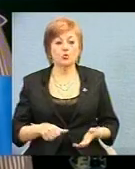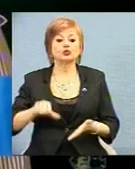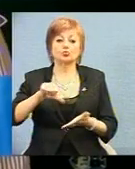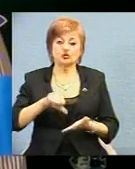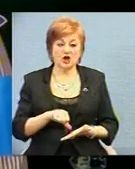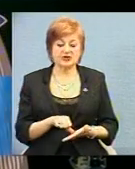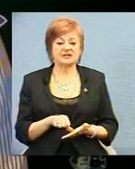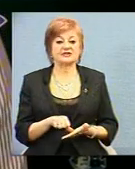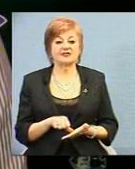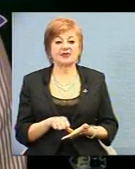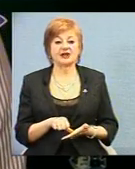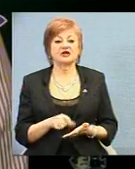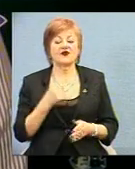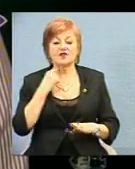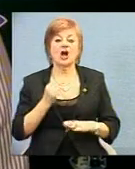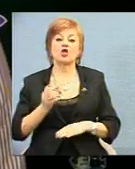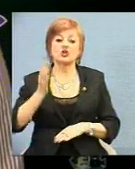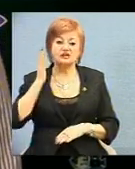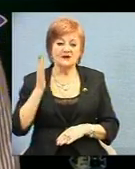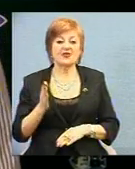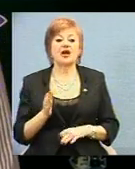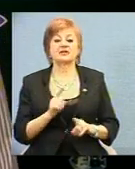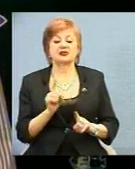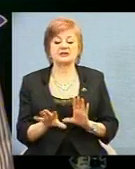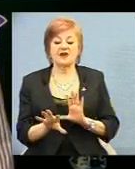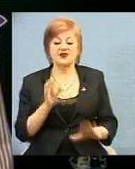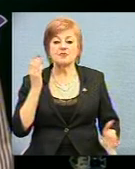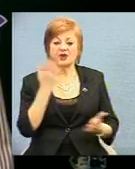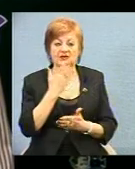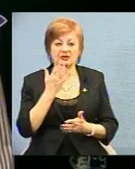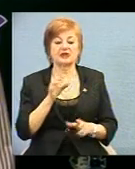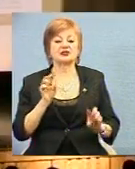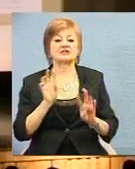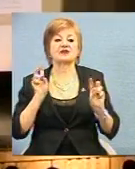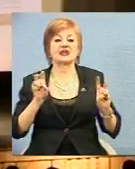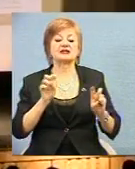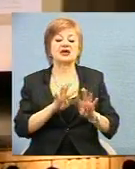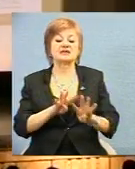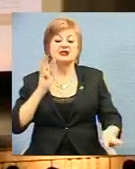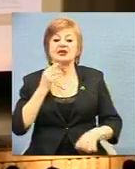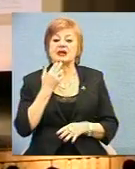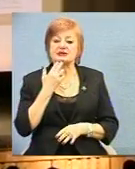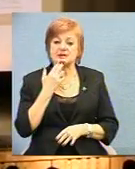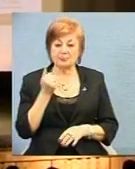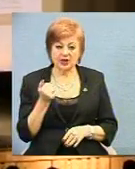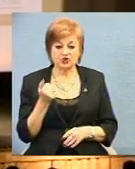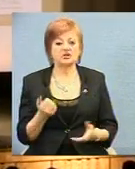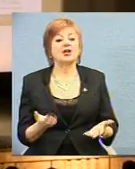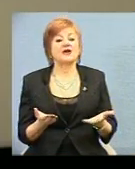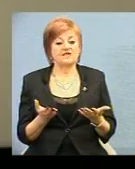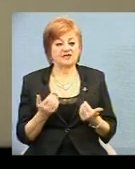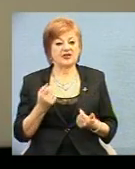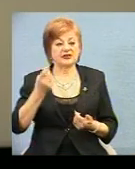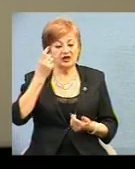в голосуванні за вибір фільму зрительських симпатій. Приз глядацьких симпатій отримала